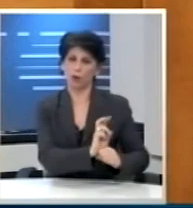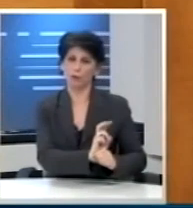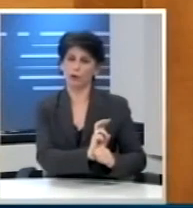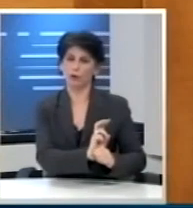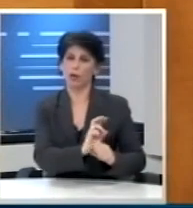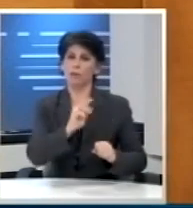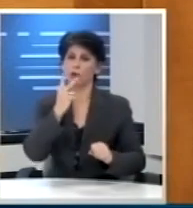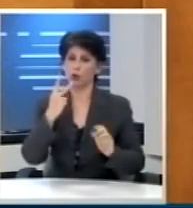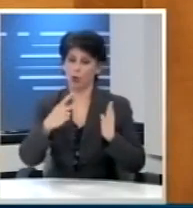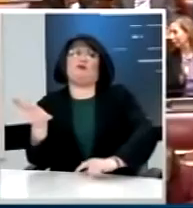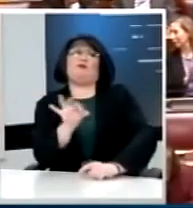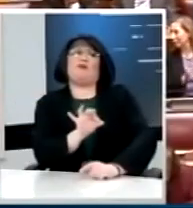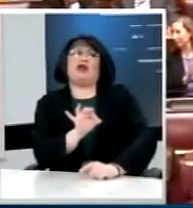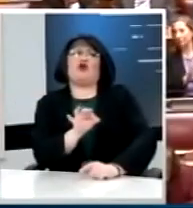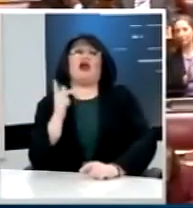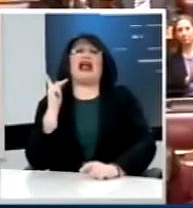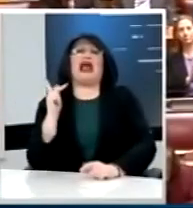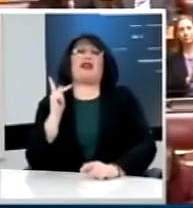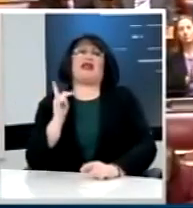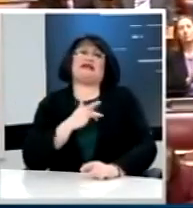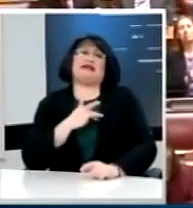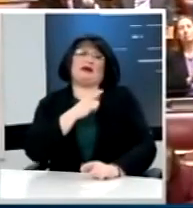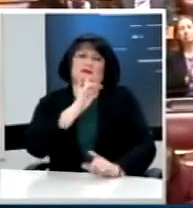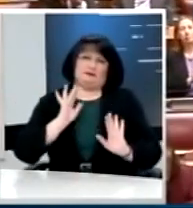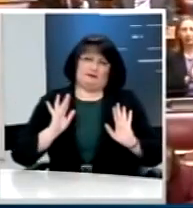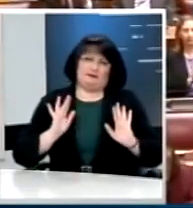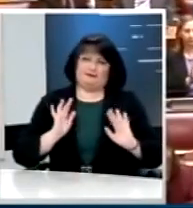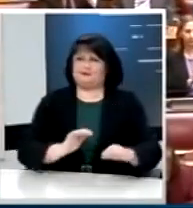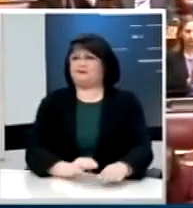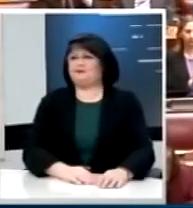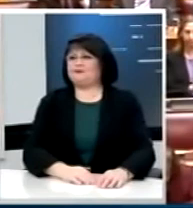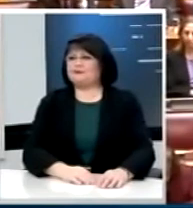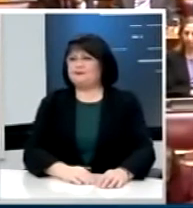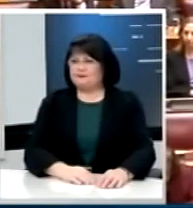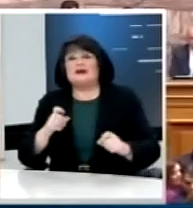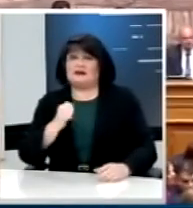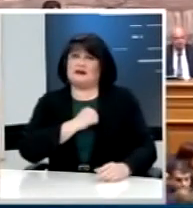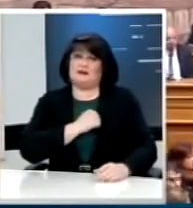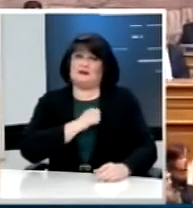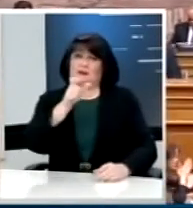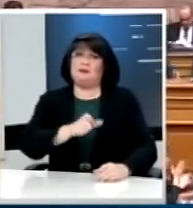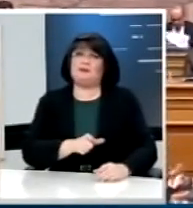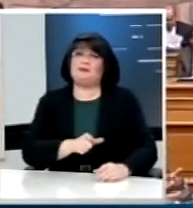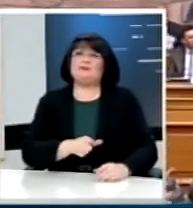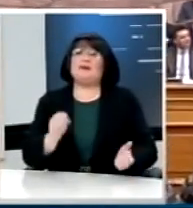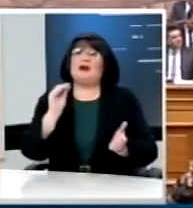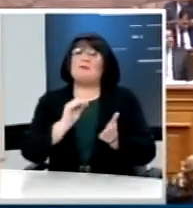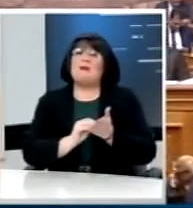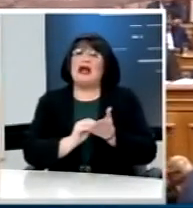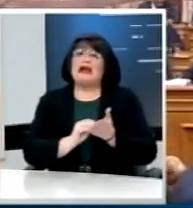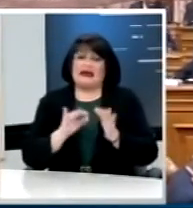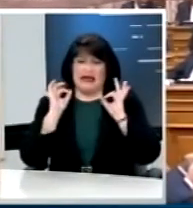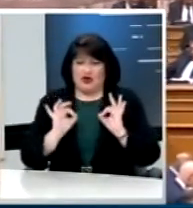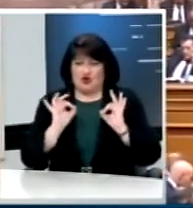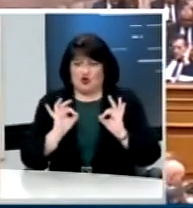Προϋπολογισμό ταξικής μονομέρειας, νεοφιλελεύθερης ιδεοληψίας και πολιτικής απάτης χαρακτήρισε τον προϋπολογισμό του οικονομικού έτους 2020